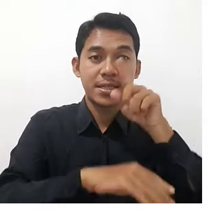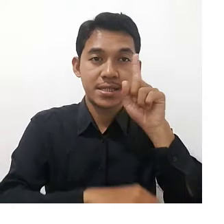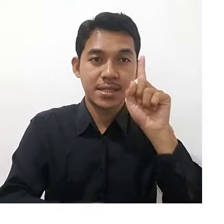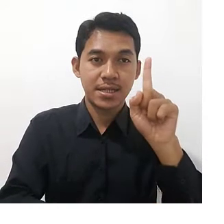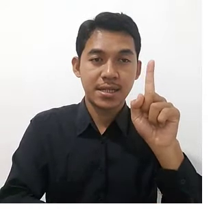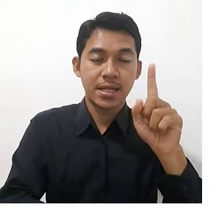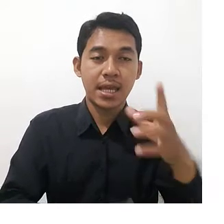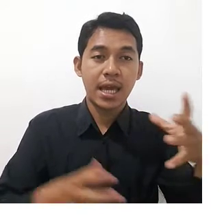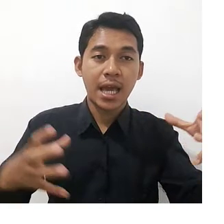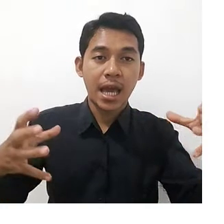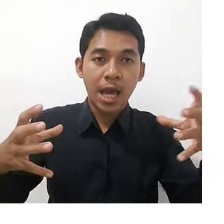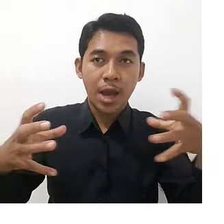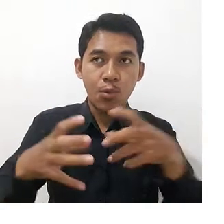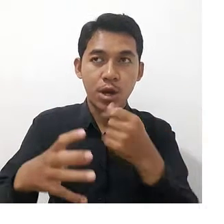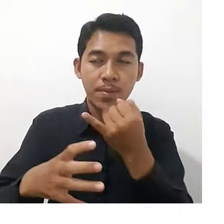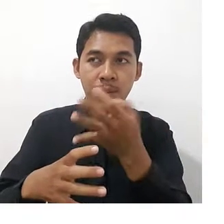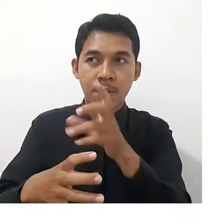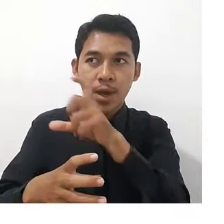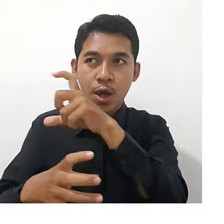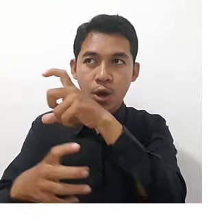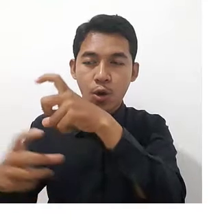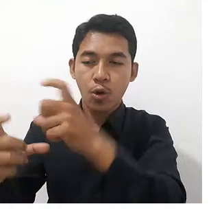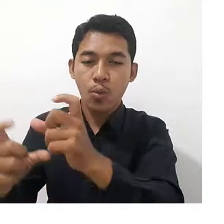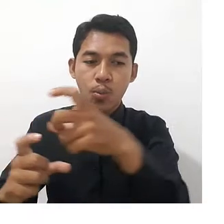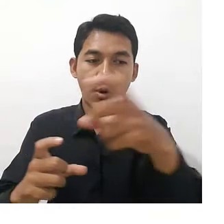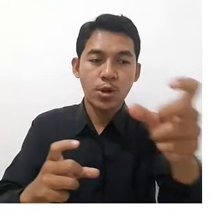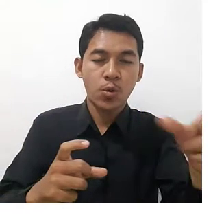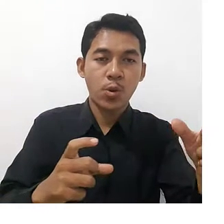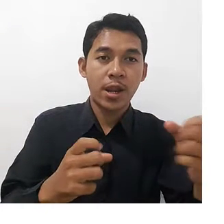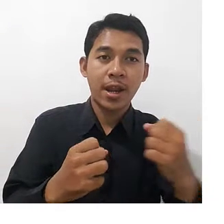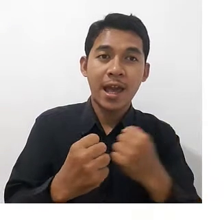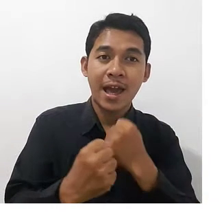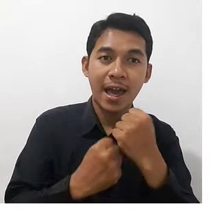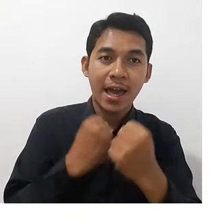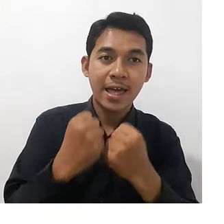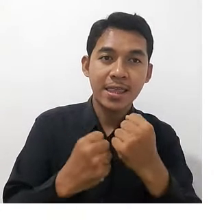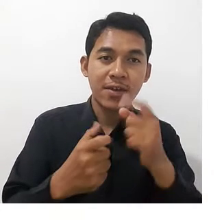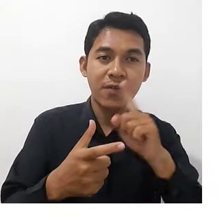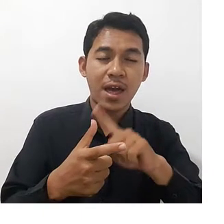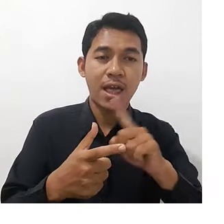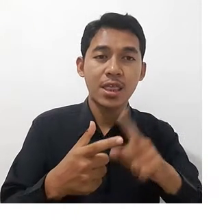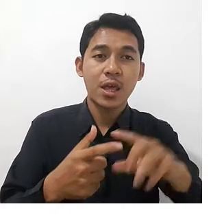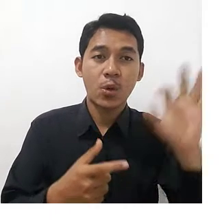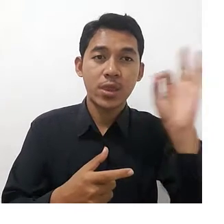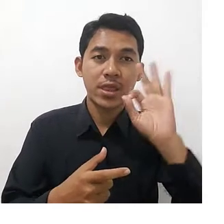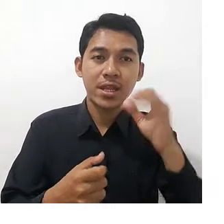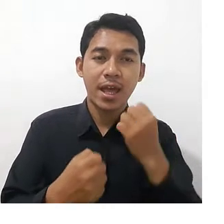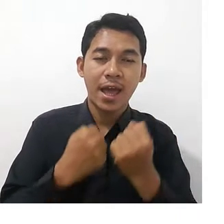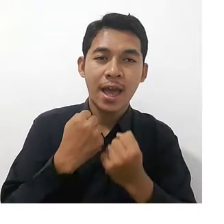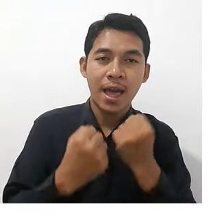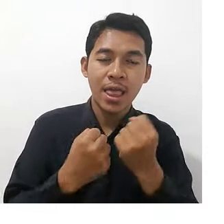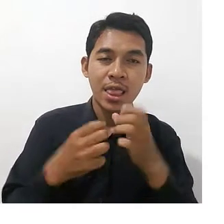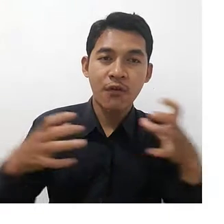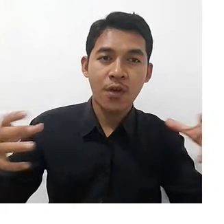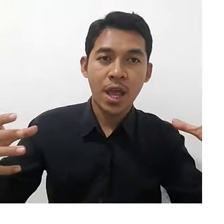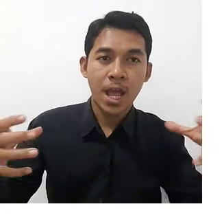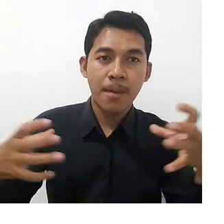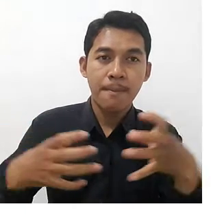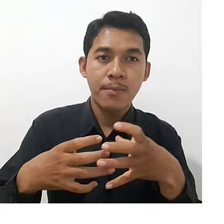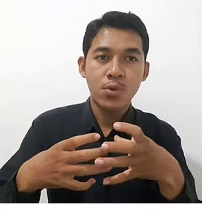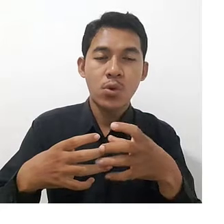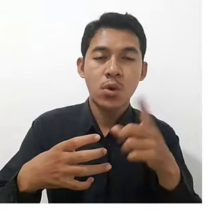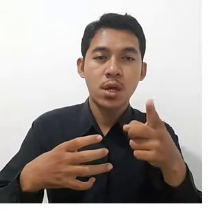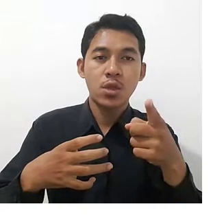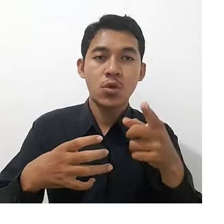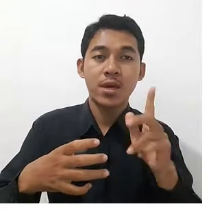gabungan dari beragam macam komponen pasif maupun aktif. Nah, satuan terkecil dari komponen pasif dan aktif